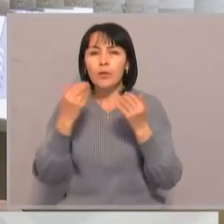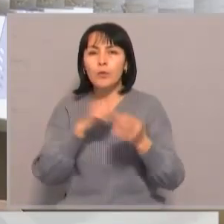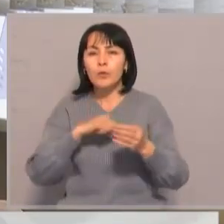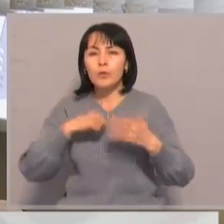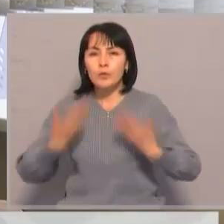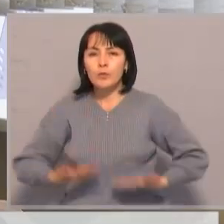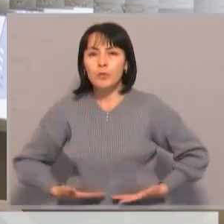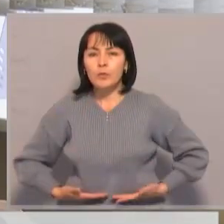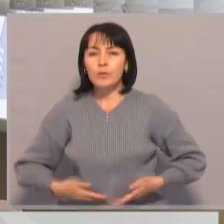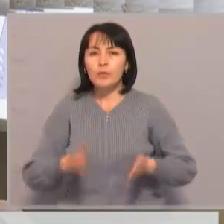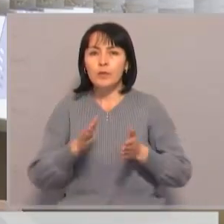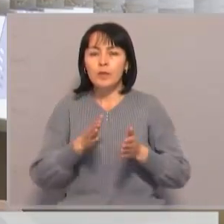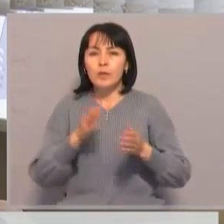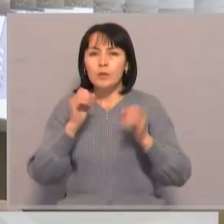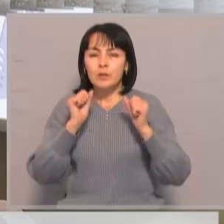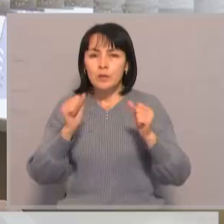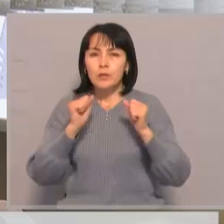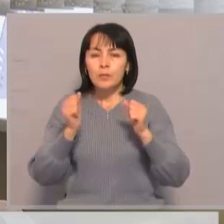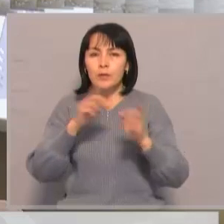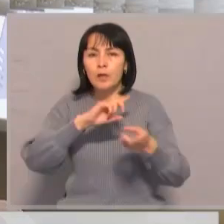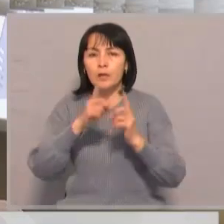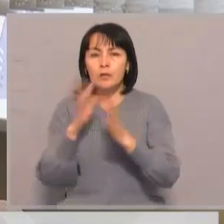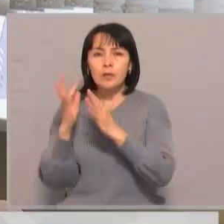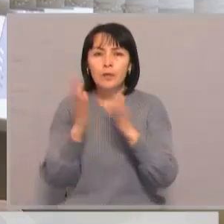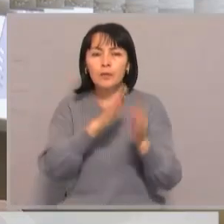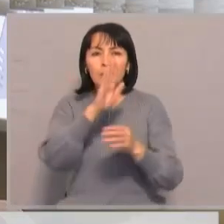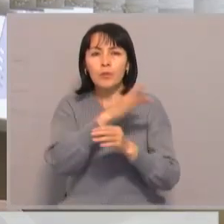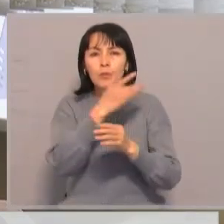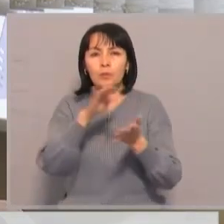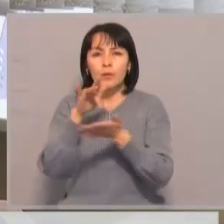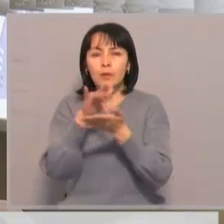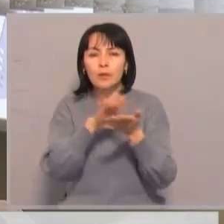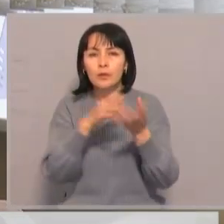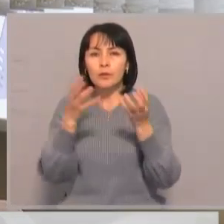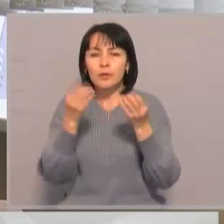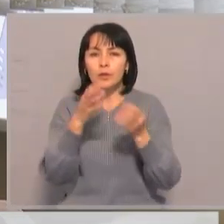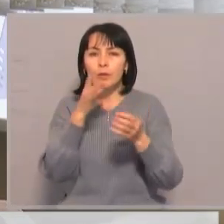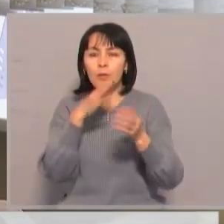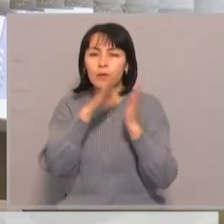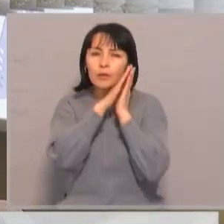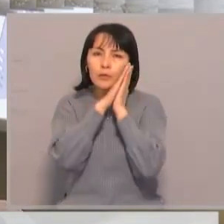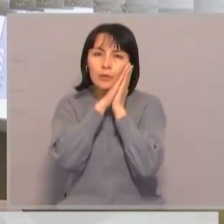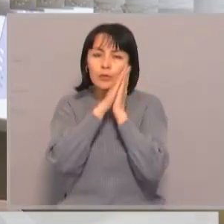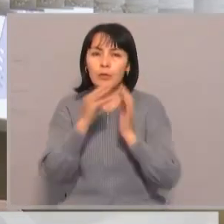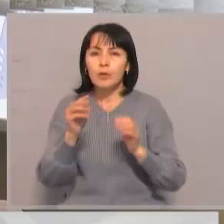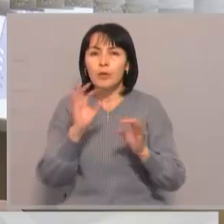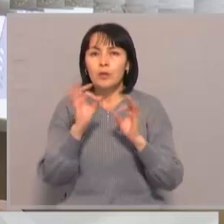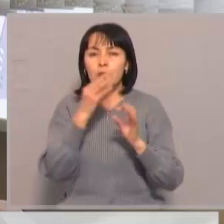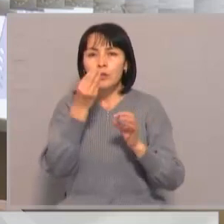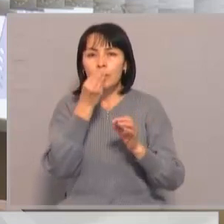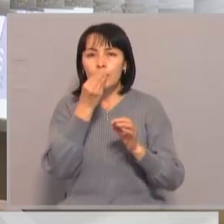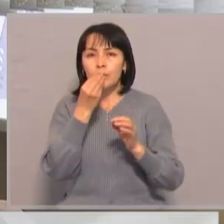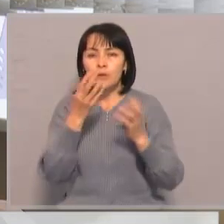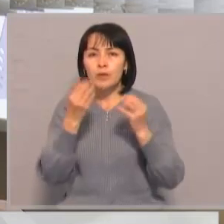өз өмір ағысын реттеу, спортпен айналысу, табиғат аясында көбірек демалу, уақытылы ұйықтау, дұрыс тамақтану және